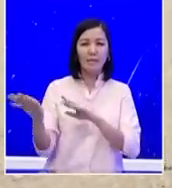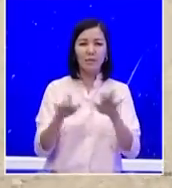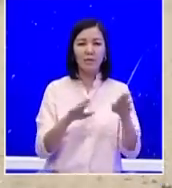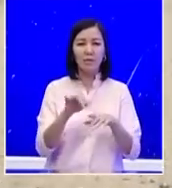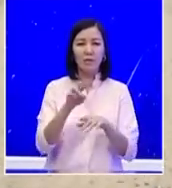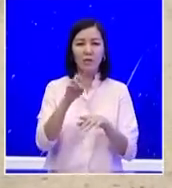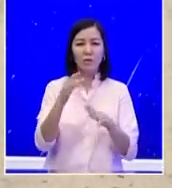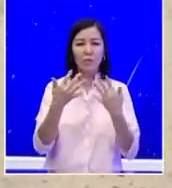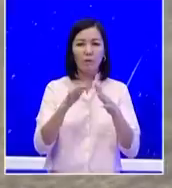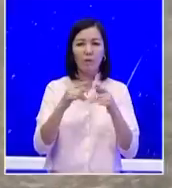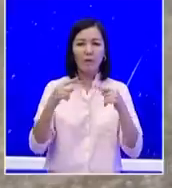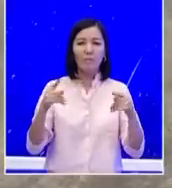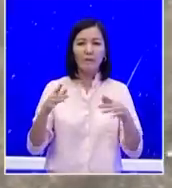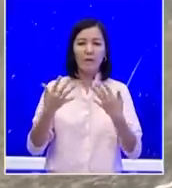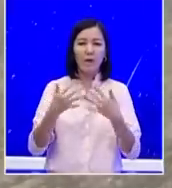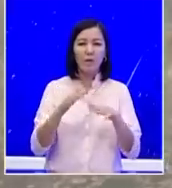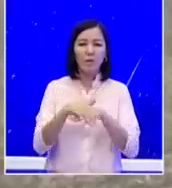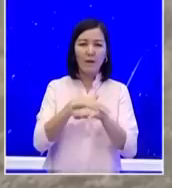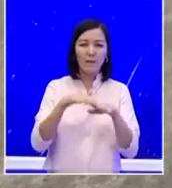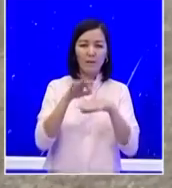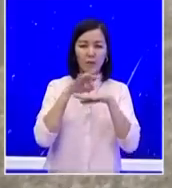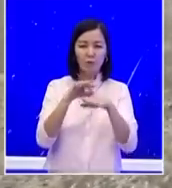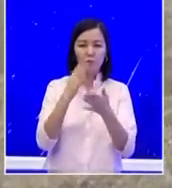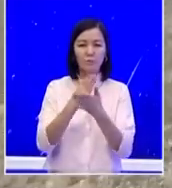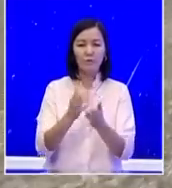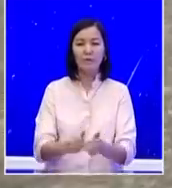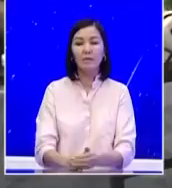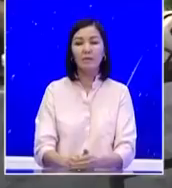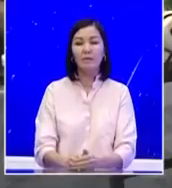Жансүгіров ауылынан өзге ауыл аймақта да жүргізіліп жатыр.